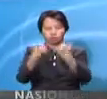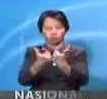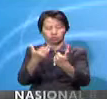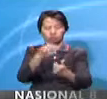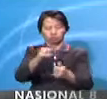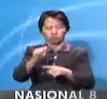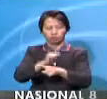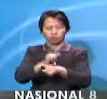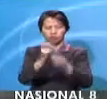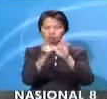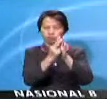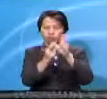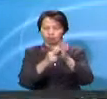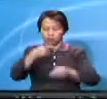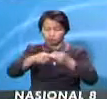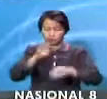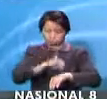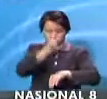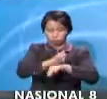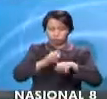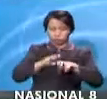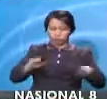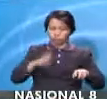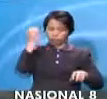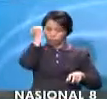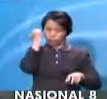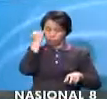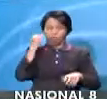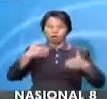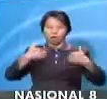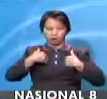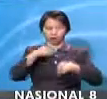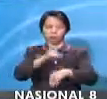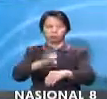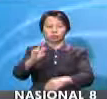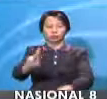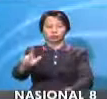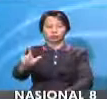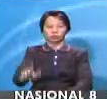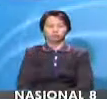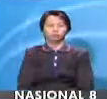dan pengamanan undang-undang mengenai perubahan tribunal berkenaan yang berlangsung di ibu negara